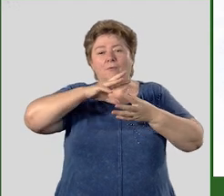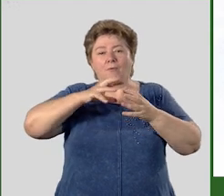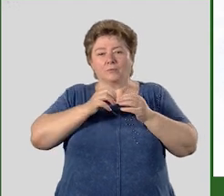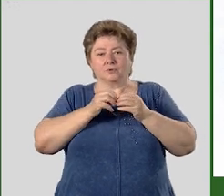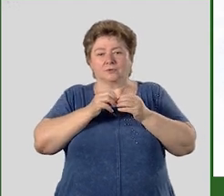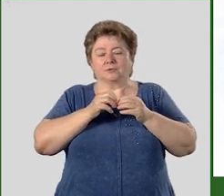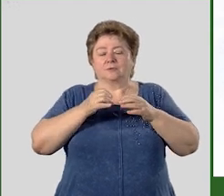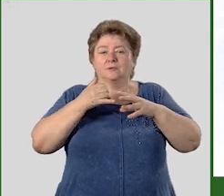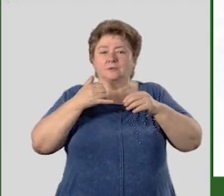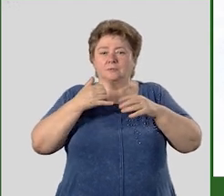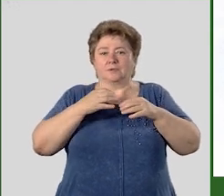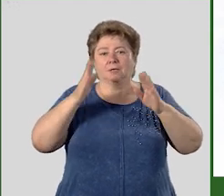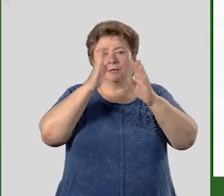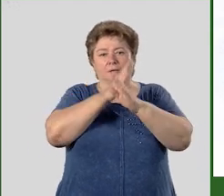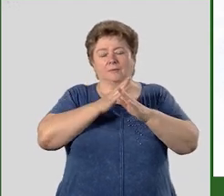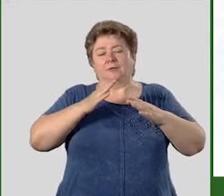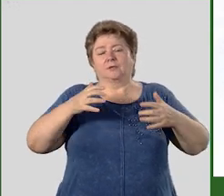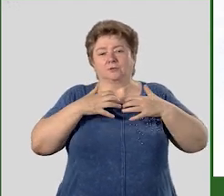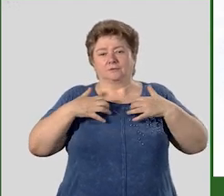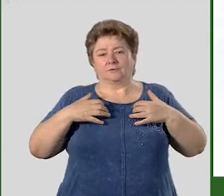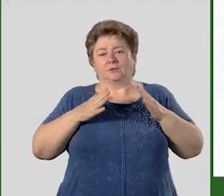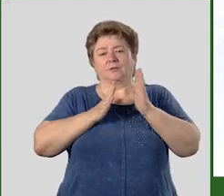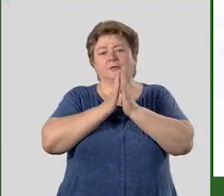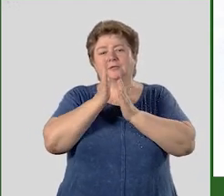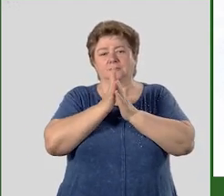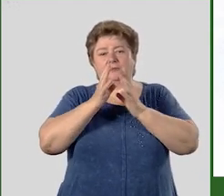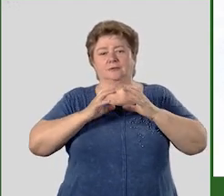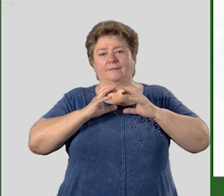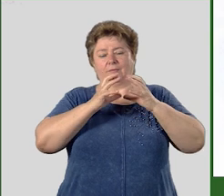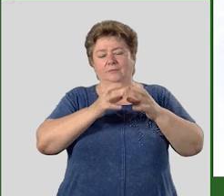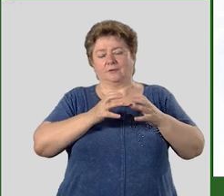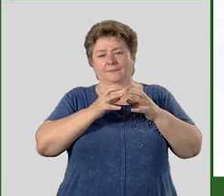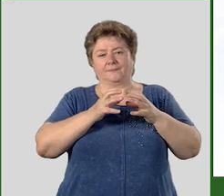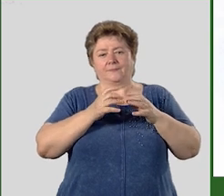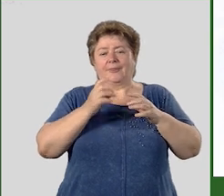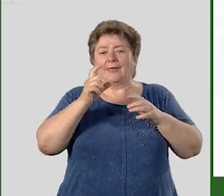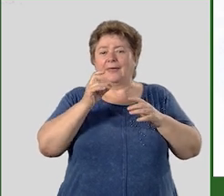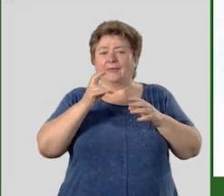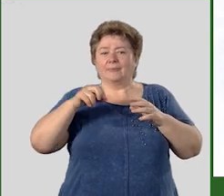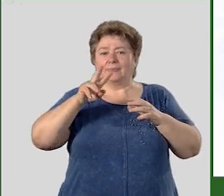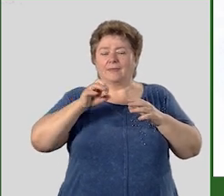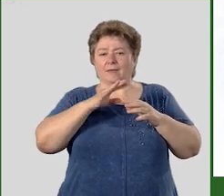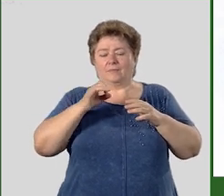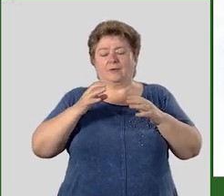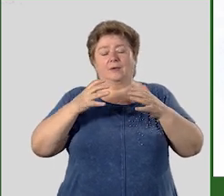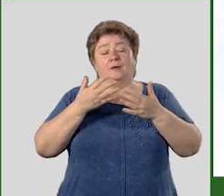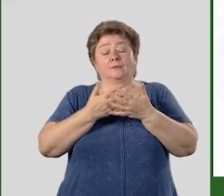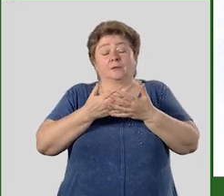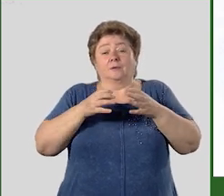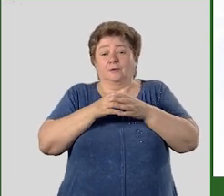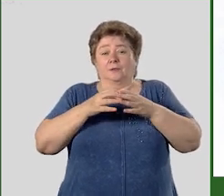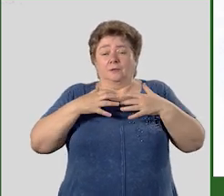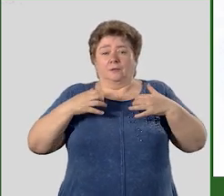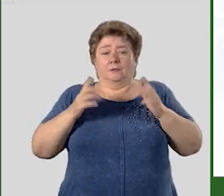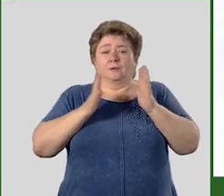общностью почв, климата, животным и растительным мира. Эндемик – вид животного или